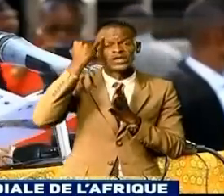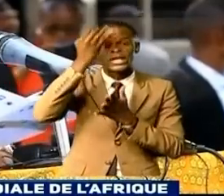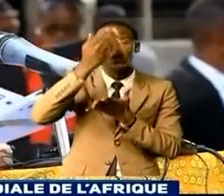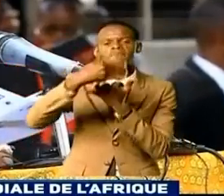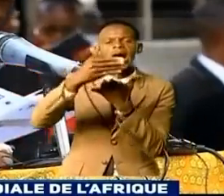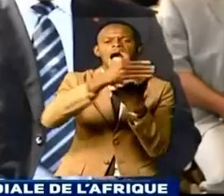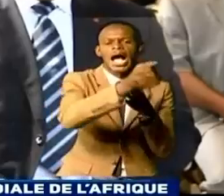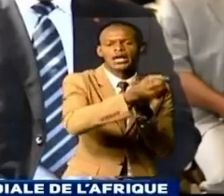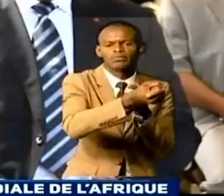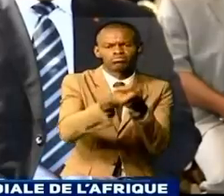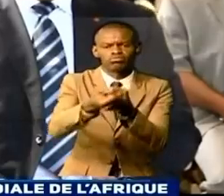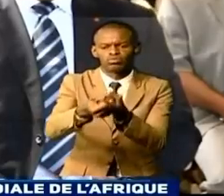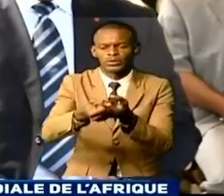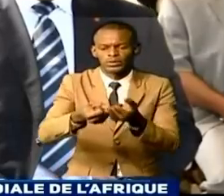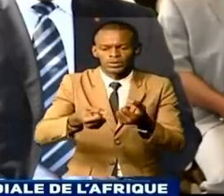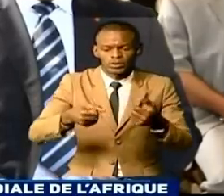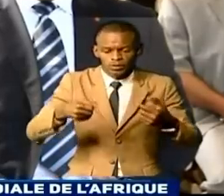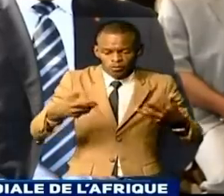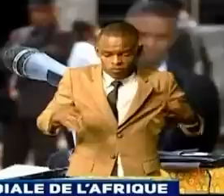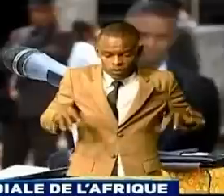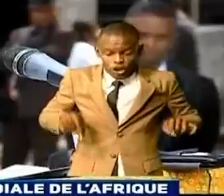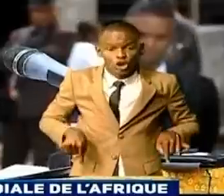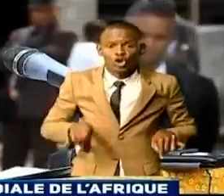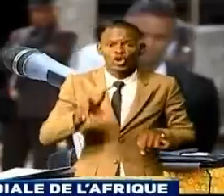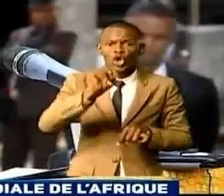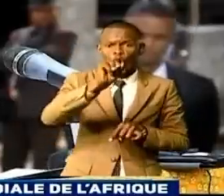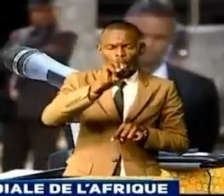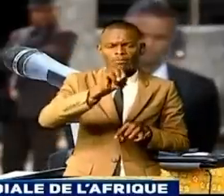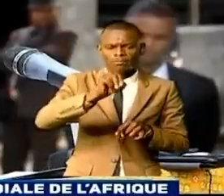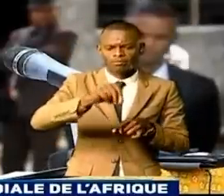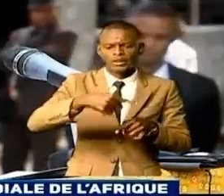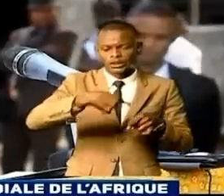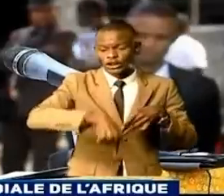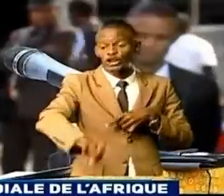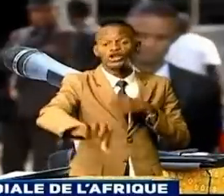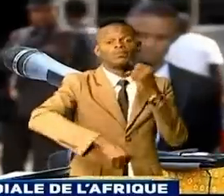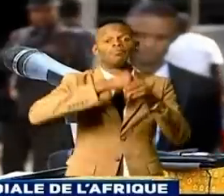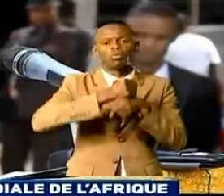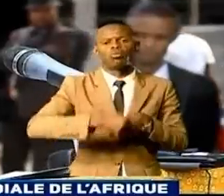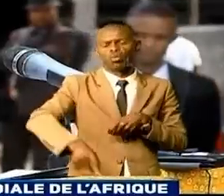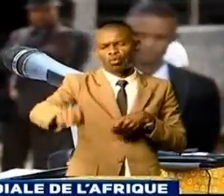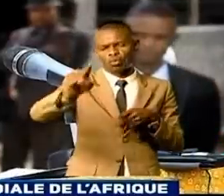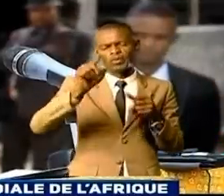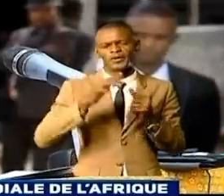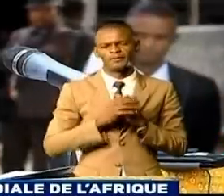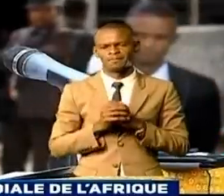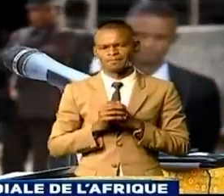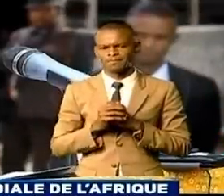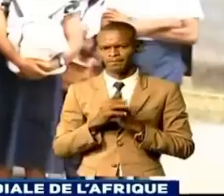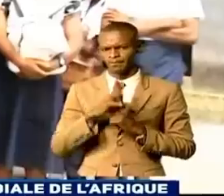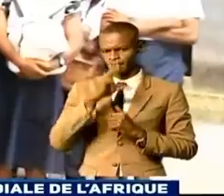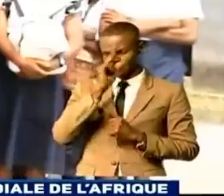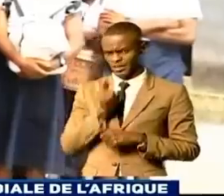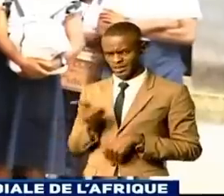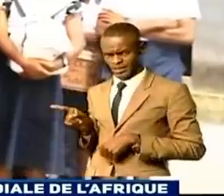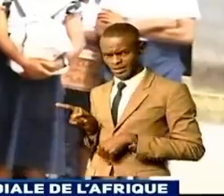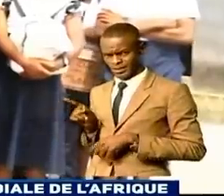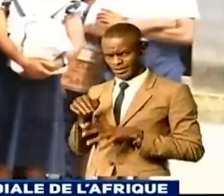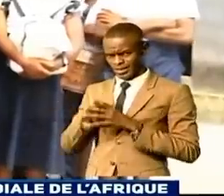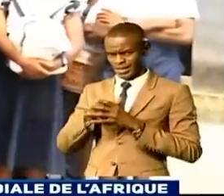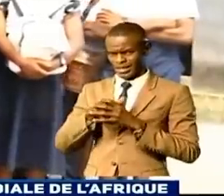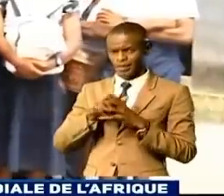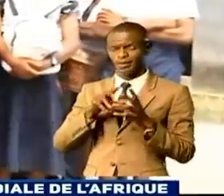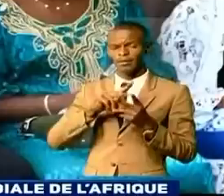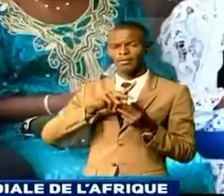de l'année. Peter Moussoko, représentant pays du PAM, Programme alimentaire mondial, lui a martelé sur l'importance des